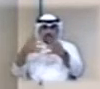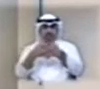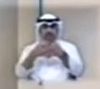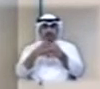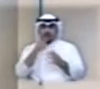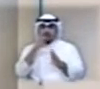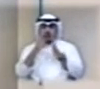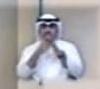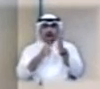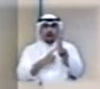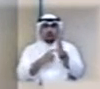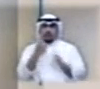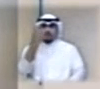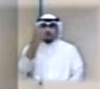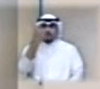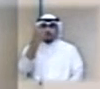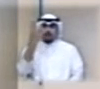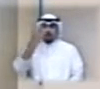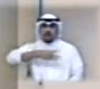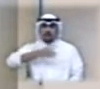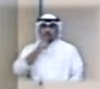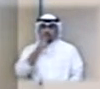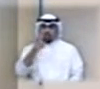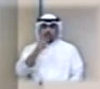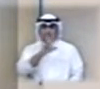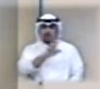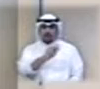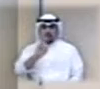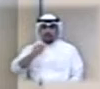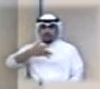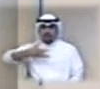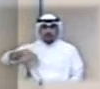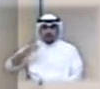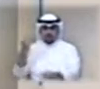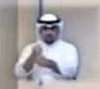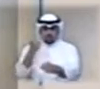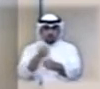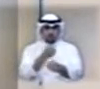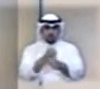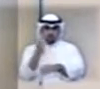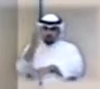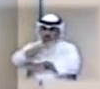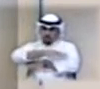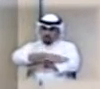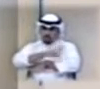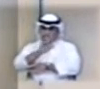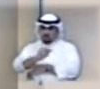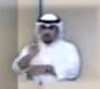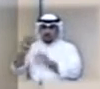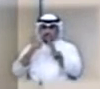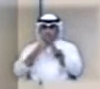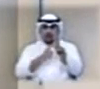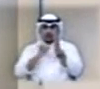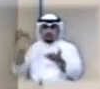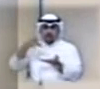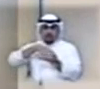المادة 103 على التزام أصحاب العمل ومنظماتهم باحترام كافة القوانين السارية في الدولة وأن